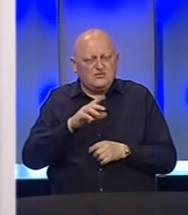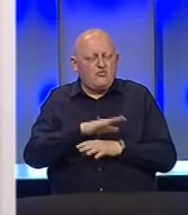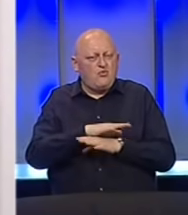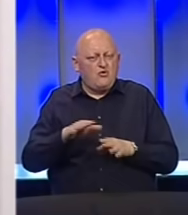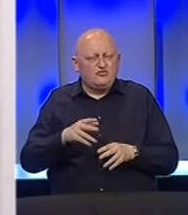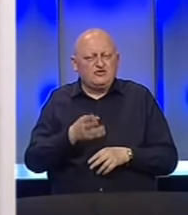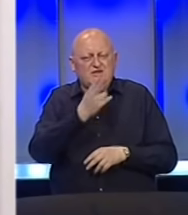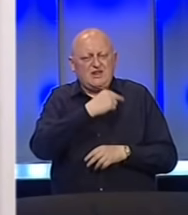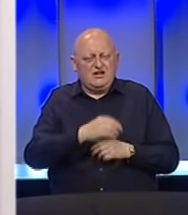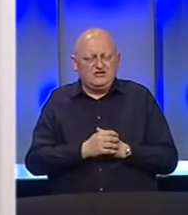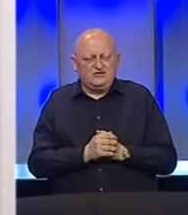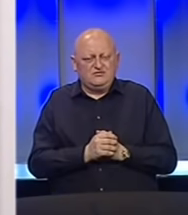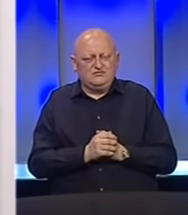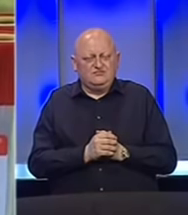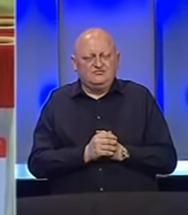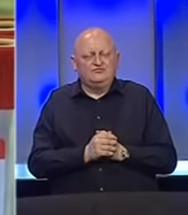uopšte nadležni.